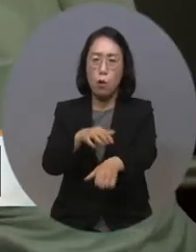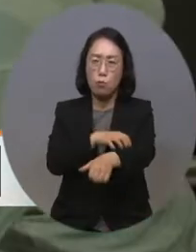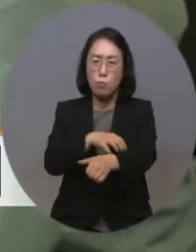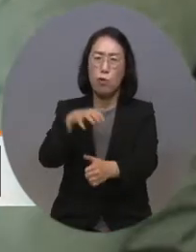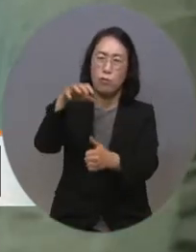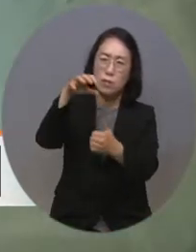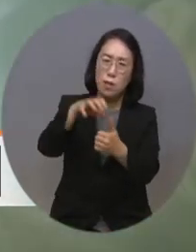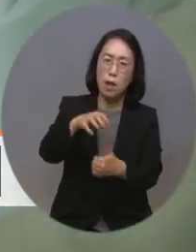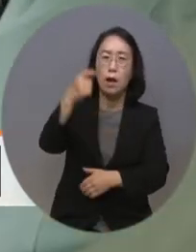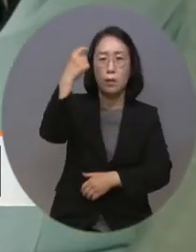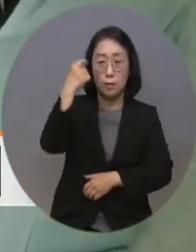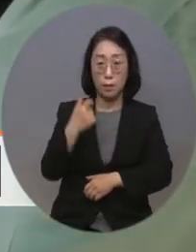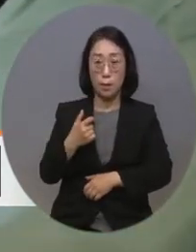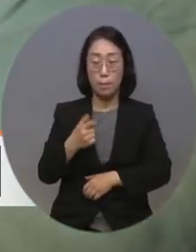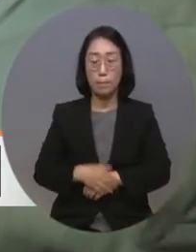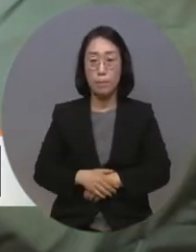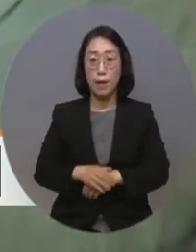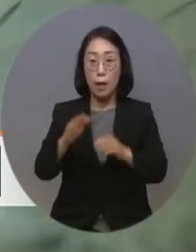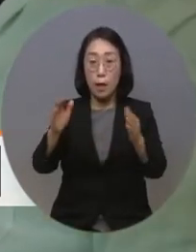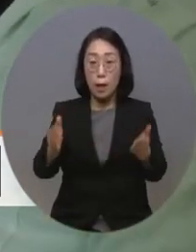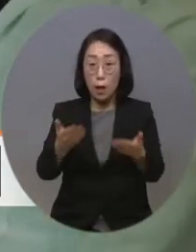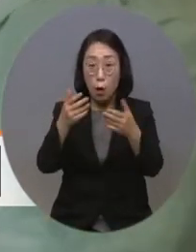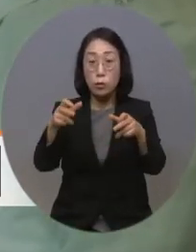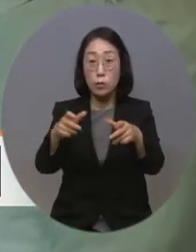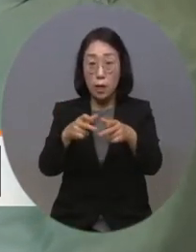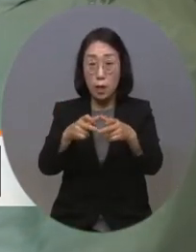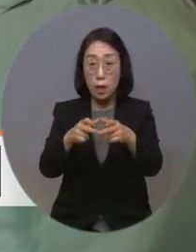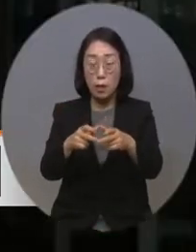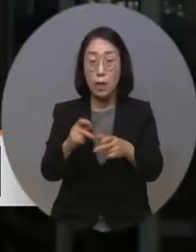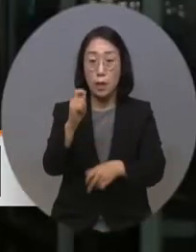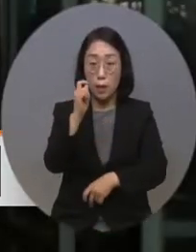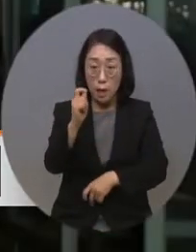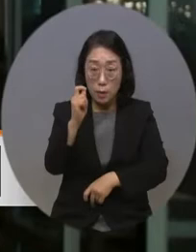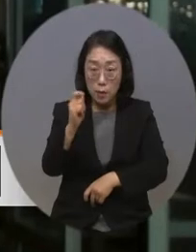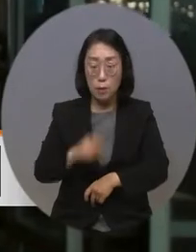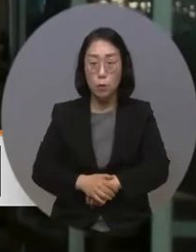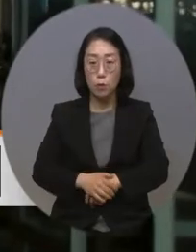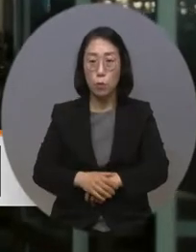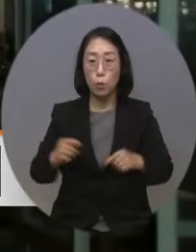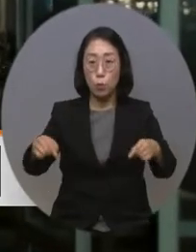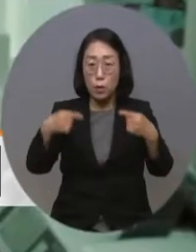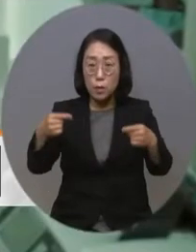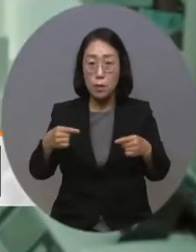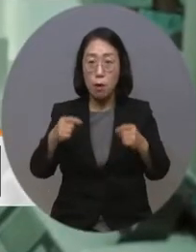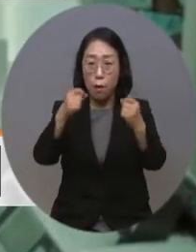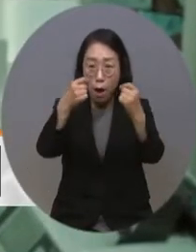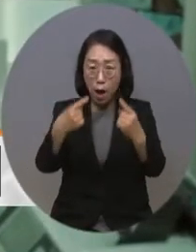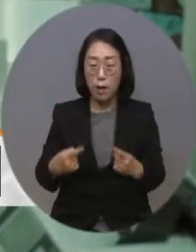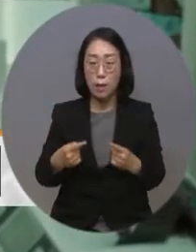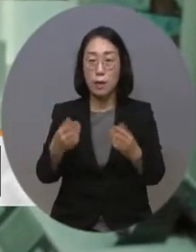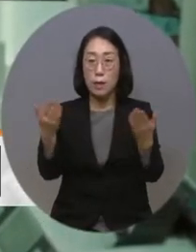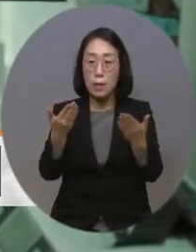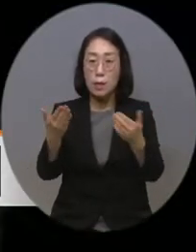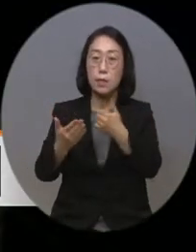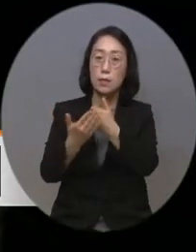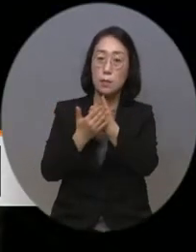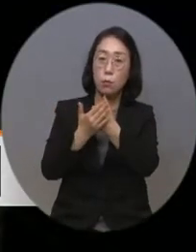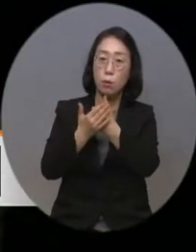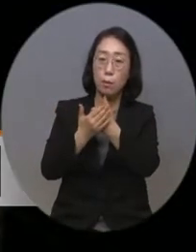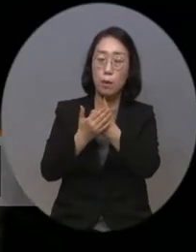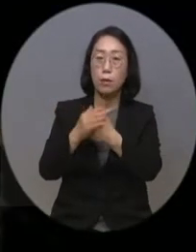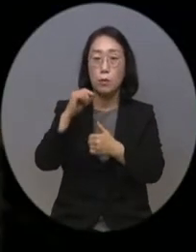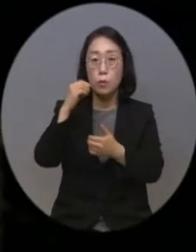됩니다. 경증 장애인의 경우 장애인 콜택시, 휠체어 할인, 취업 지원 서비스 등의 혜택에서 제외되는